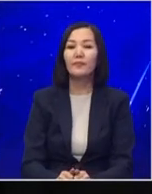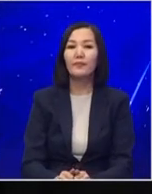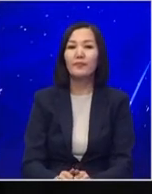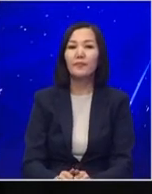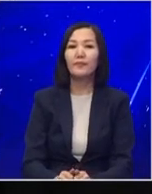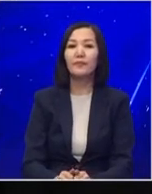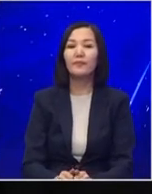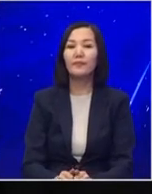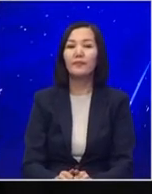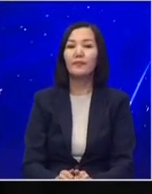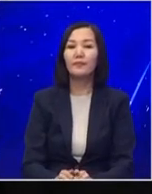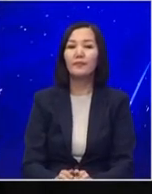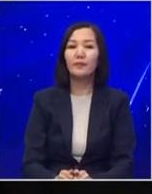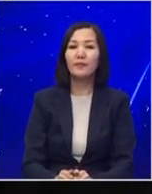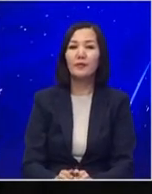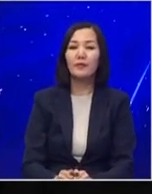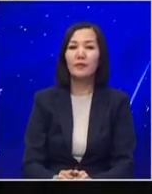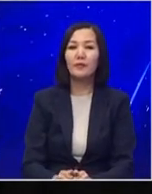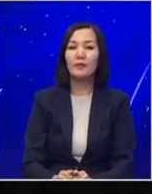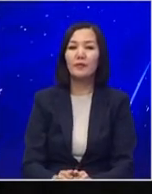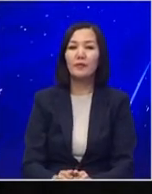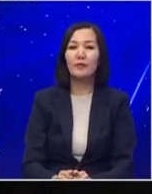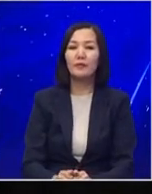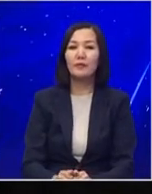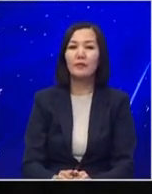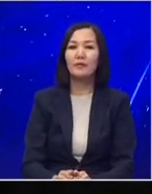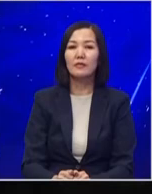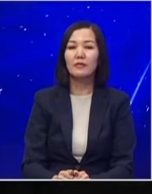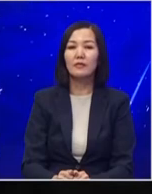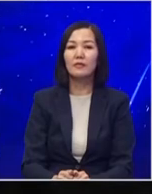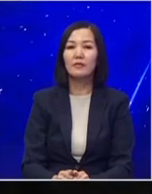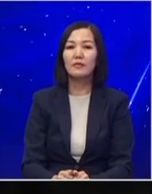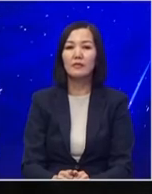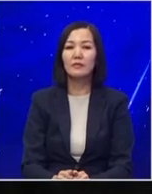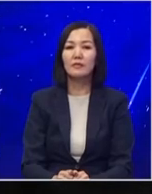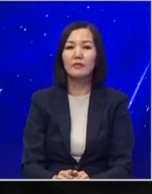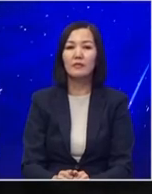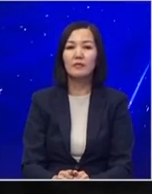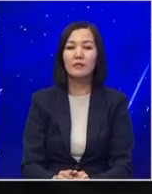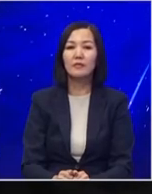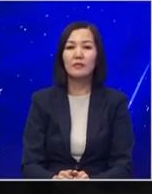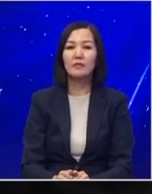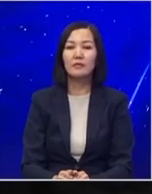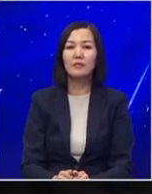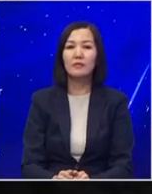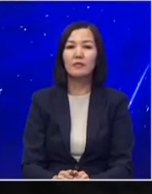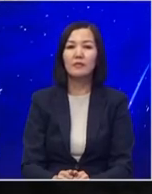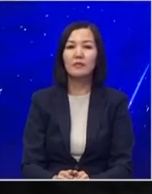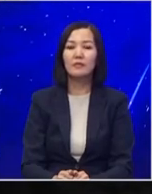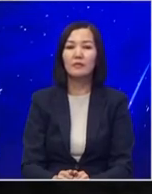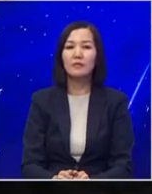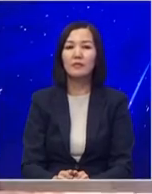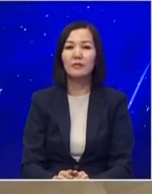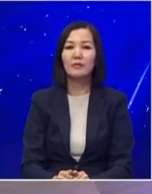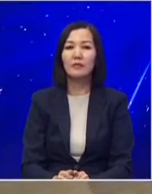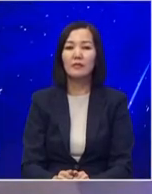гепатромбин хентай verso силах normal кеды свинья нем